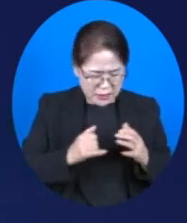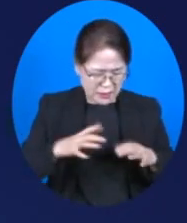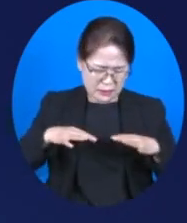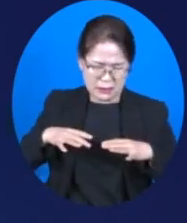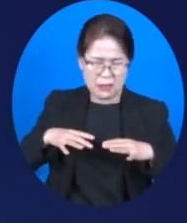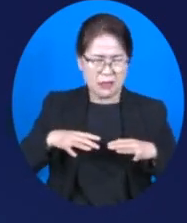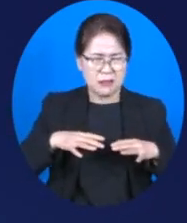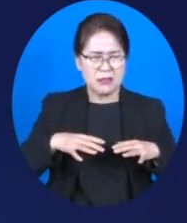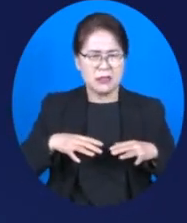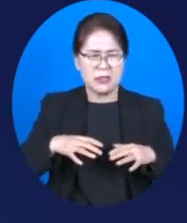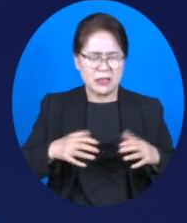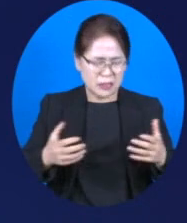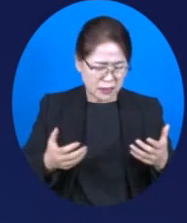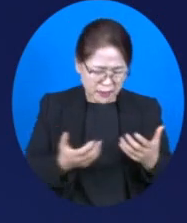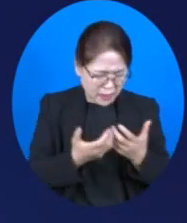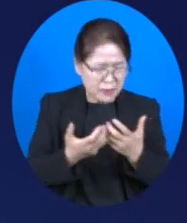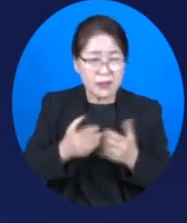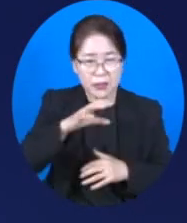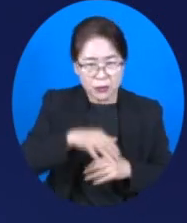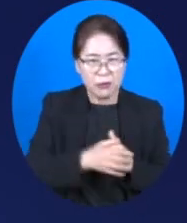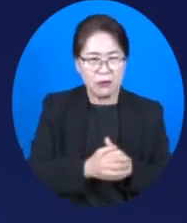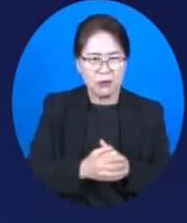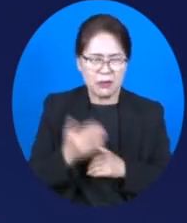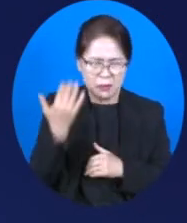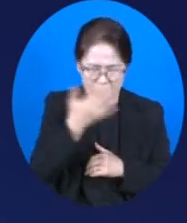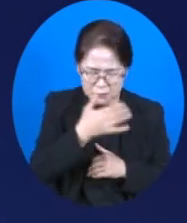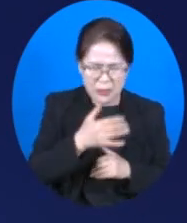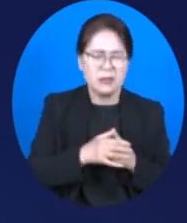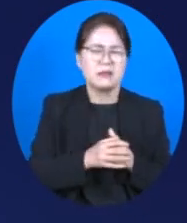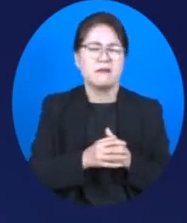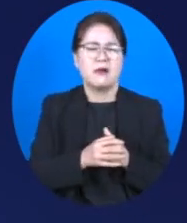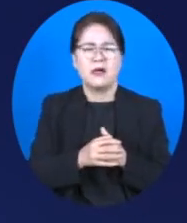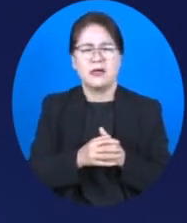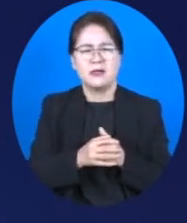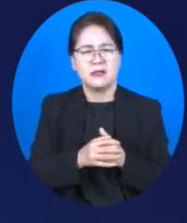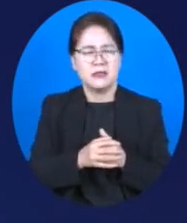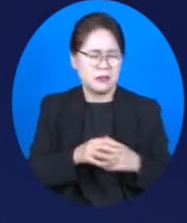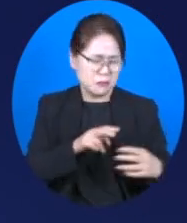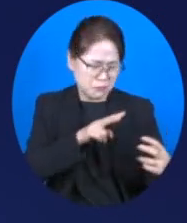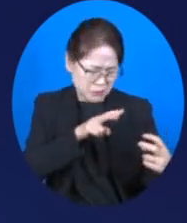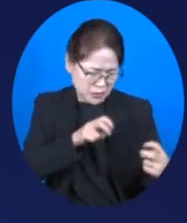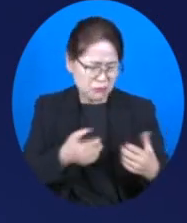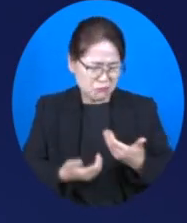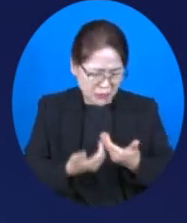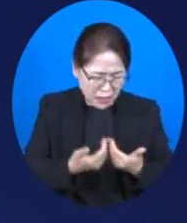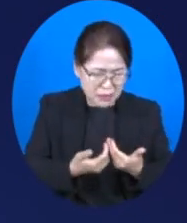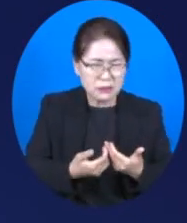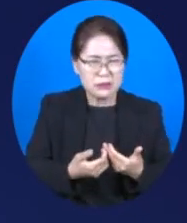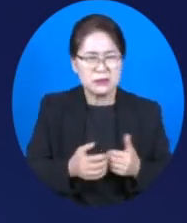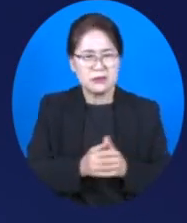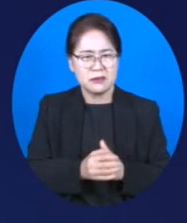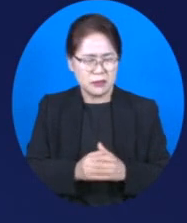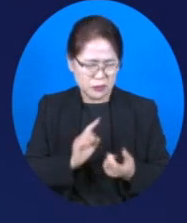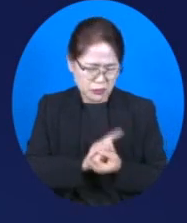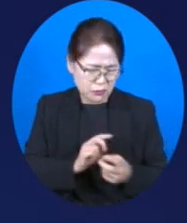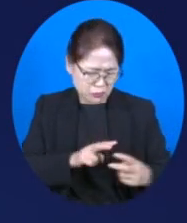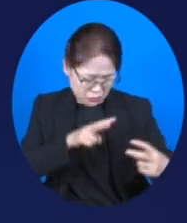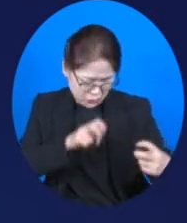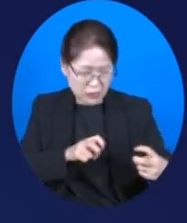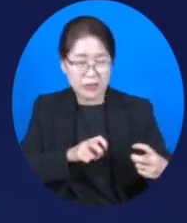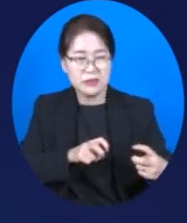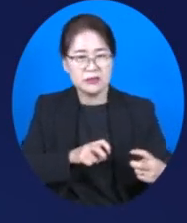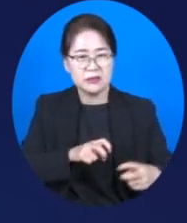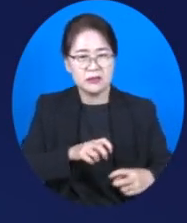곳입니다. 음란과 각종 부전과 미움과 갈등과 반목이 있는 곳이 이